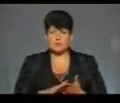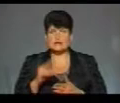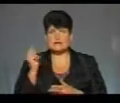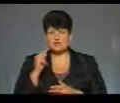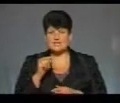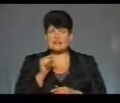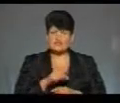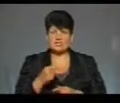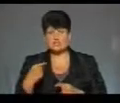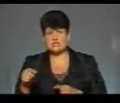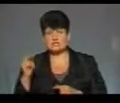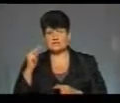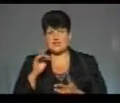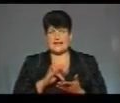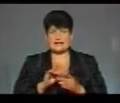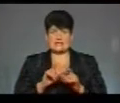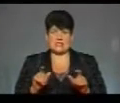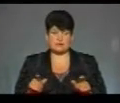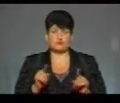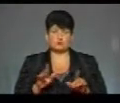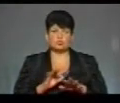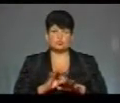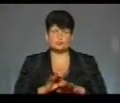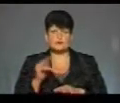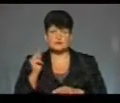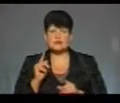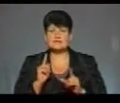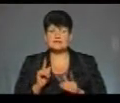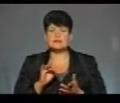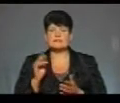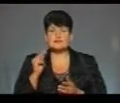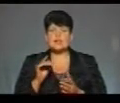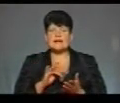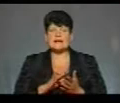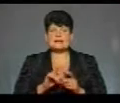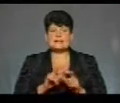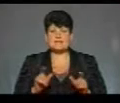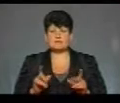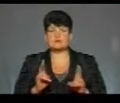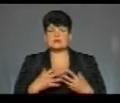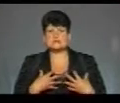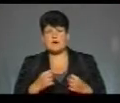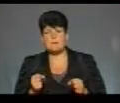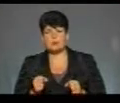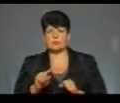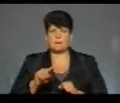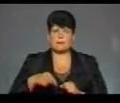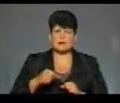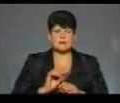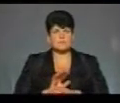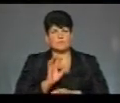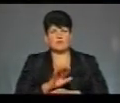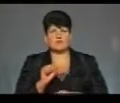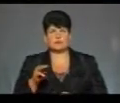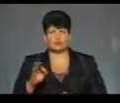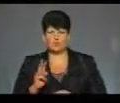навчання в тих чи інших навчальних центрах. Вони будуть проходити навчання тільки в навчальних центрах, бо дехто кажуть: «О, нас заберуть, призвуть і відправлять в АТО».